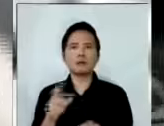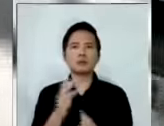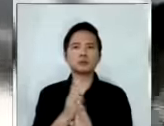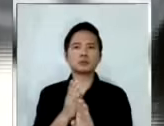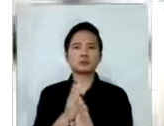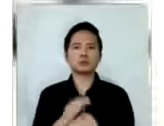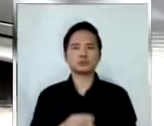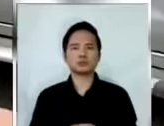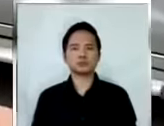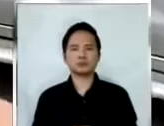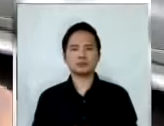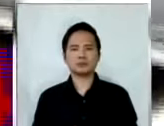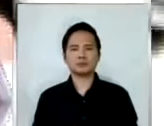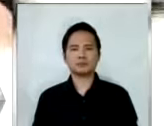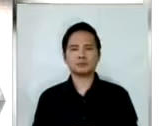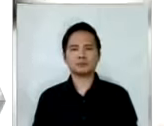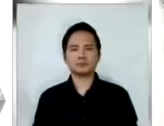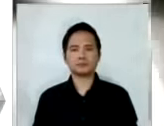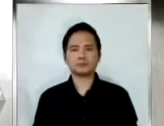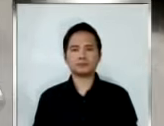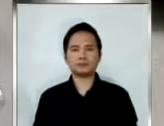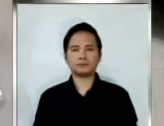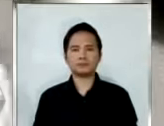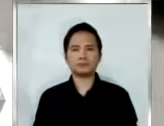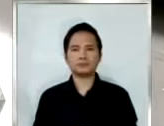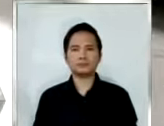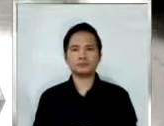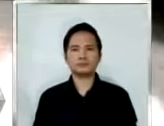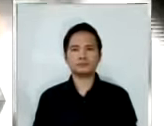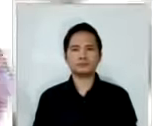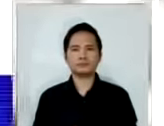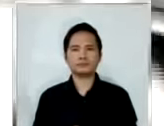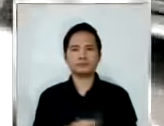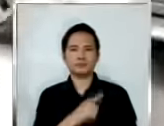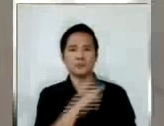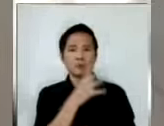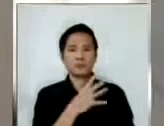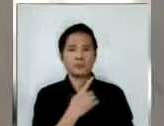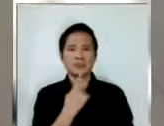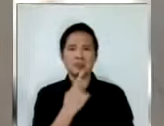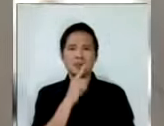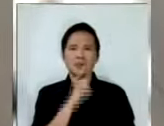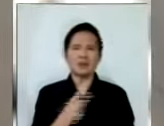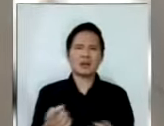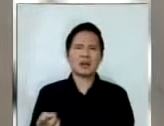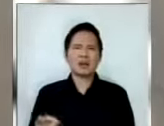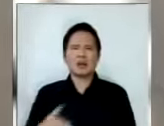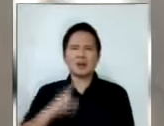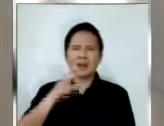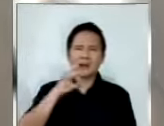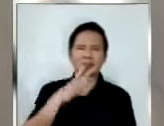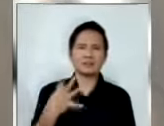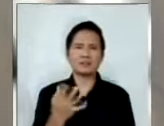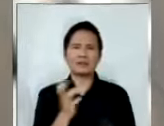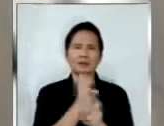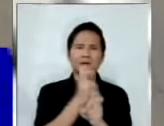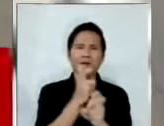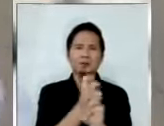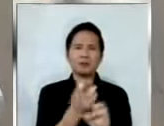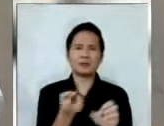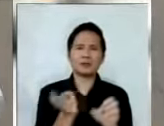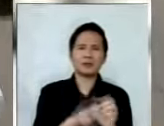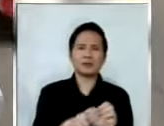Pumayagit na po. Paano yung aso nyo? Dihirap na hirap din. Umiyak na nga ako eh. Ang hirap yung makasakay. Sa area ng Litex, sa